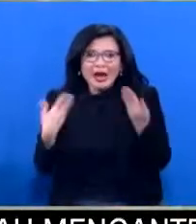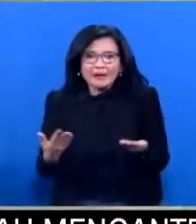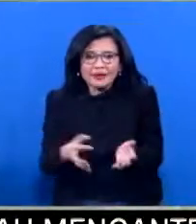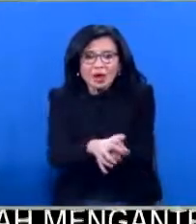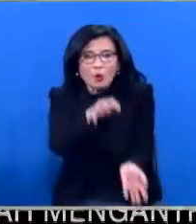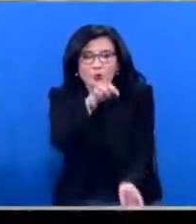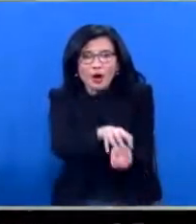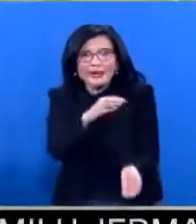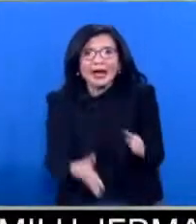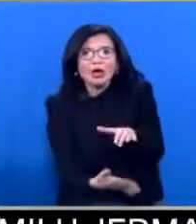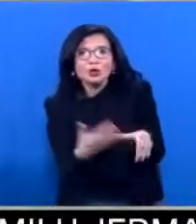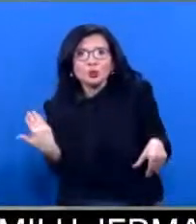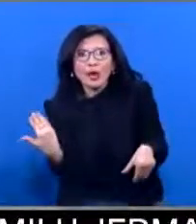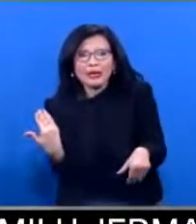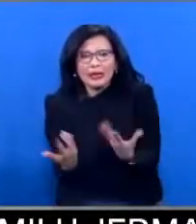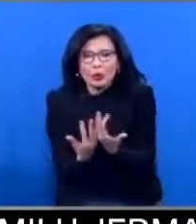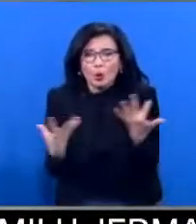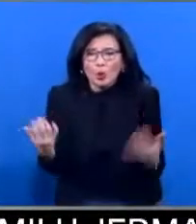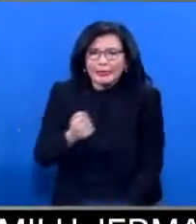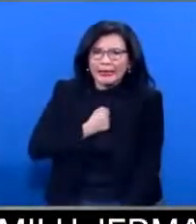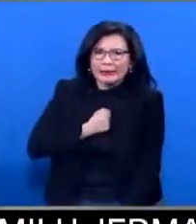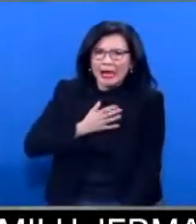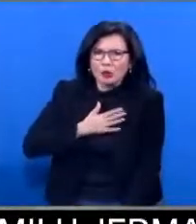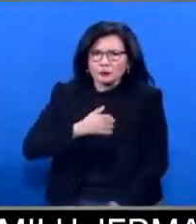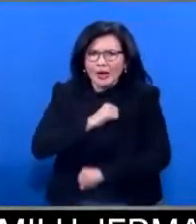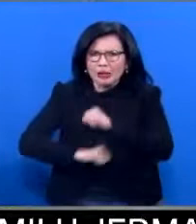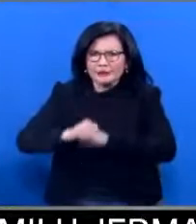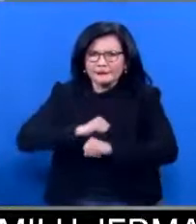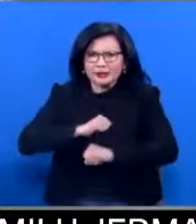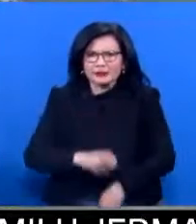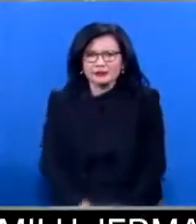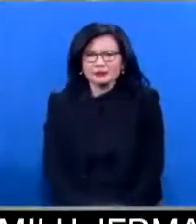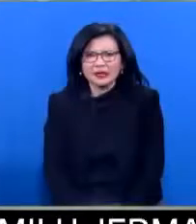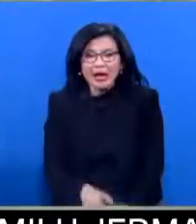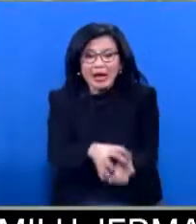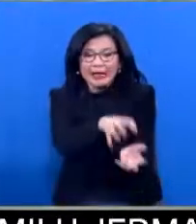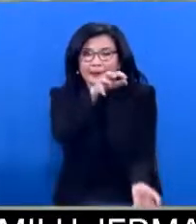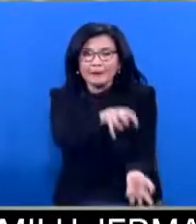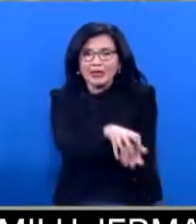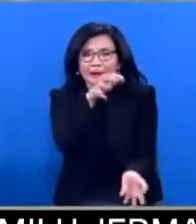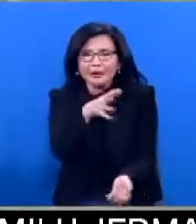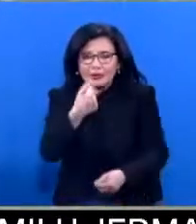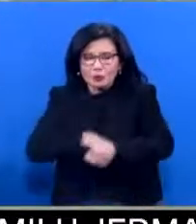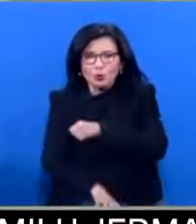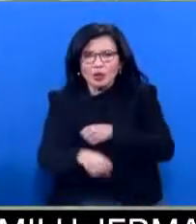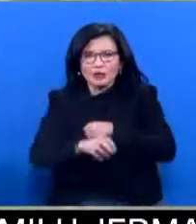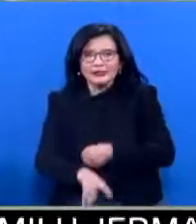tempat penangkaran dan membuat warga takut beraktivitas. Pemindahan buaya dari tempat penangkaran ini membuat warga